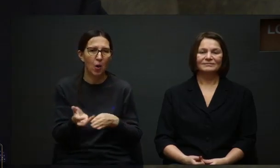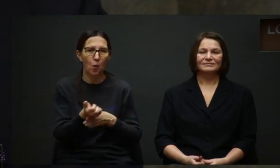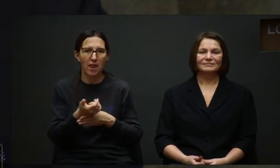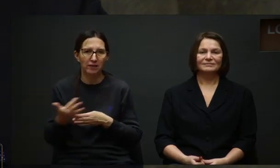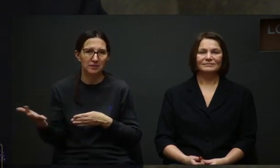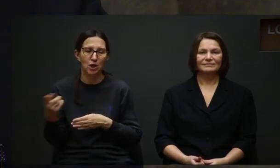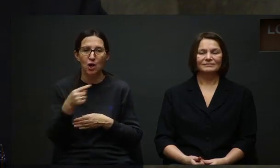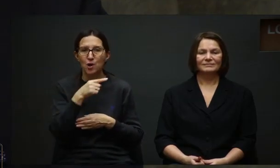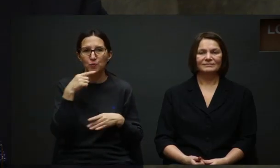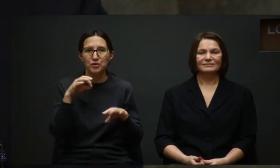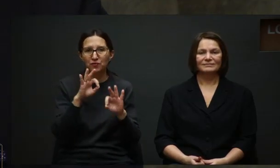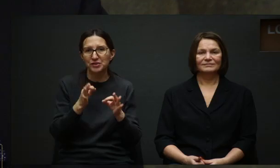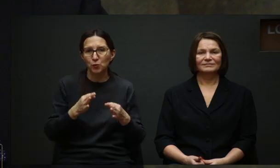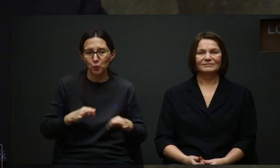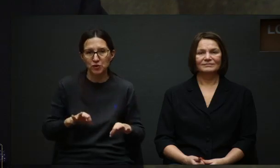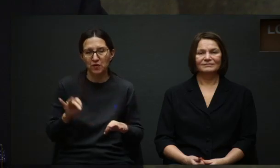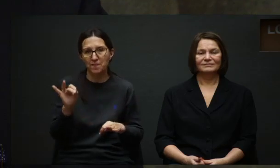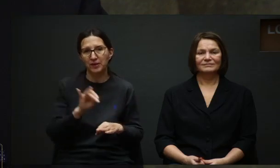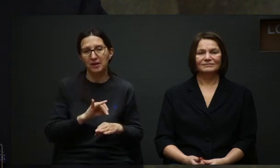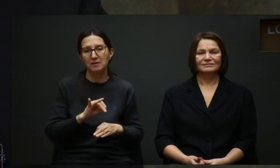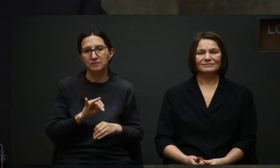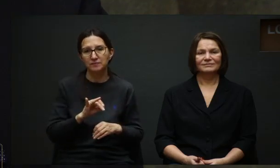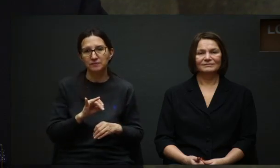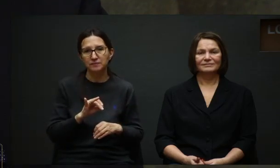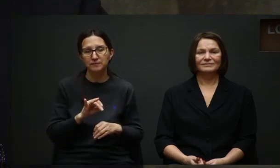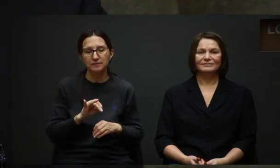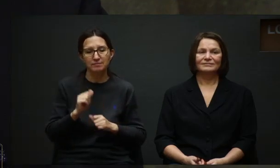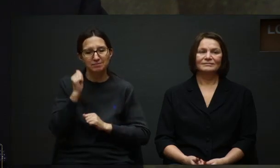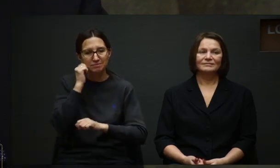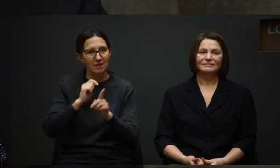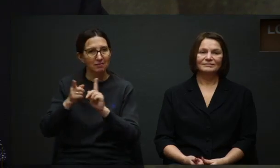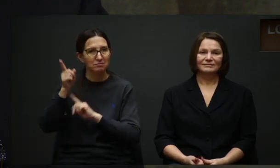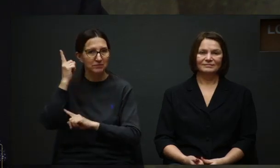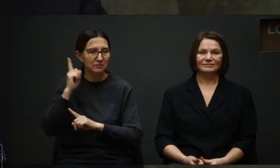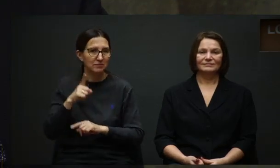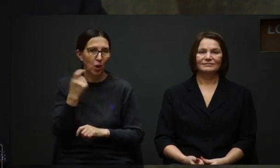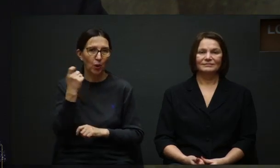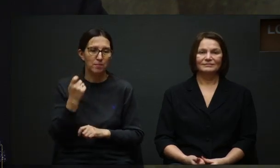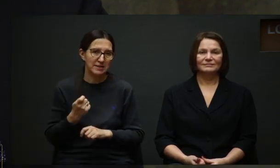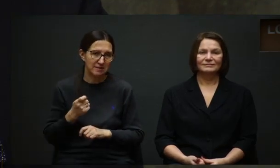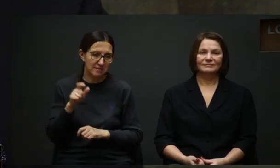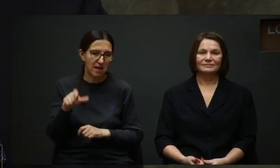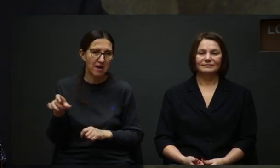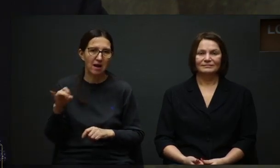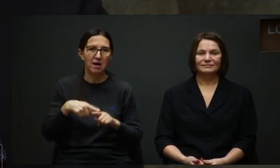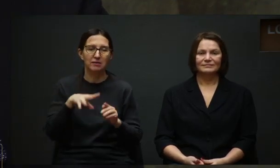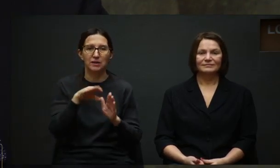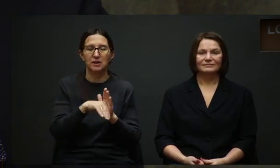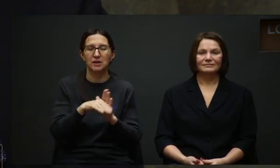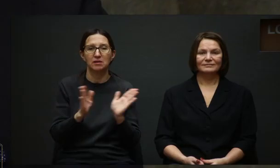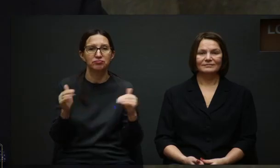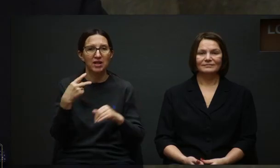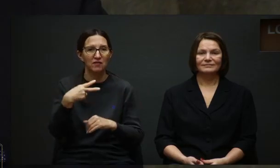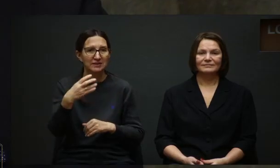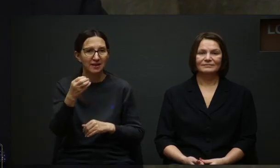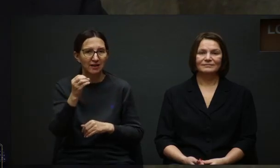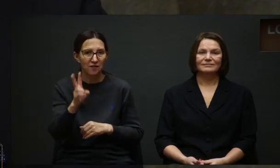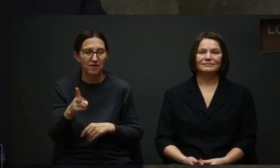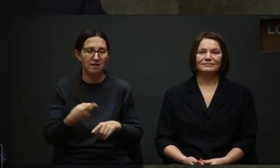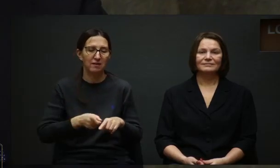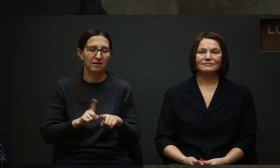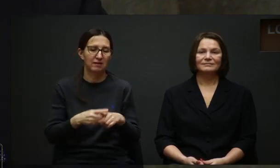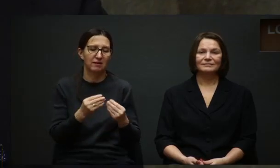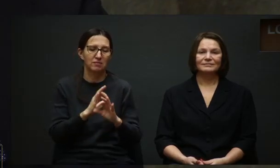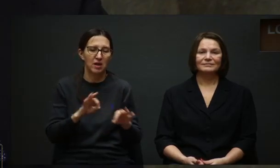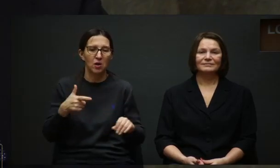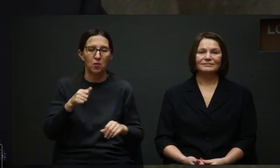коллекцией русского искусства, и со старыми мастерами, и с 20 веком, и с уникальными вещами